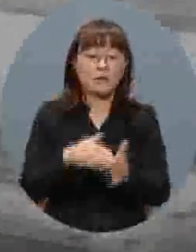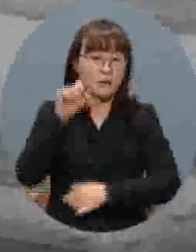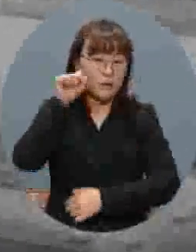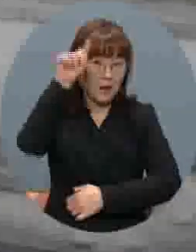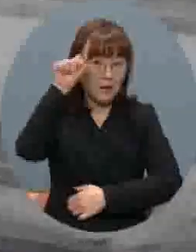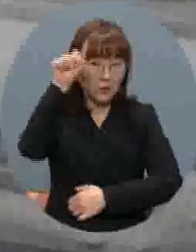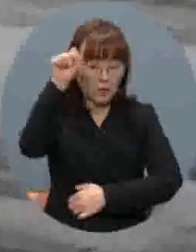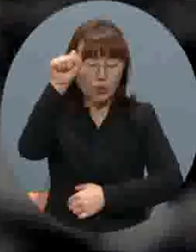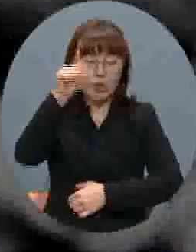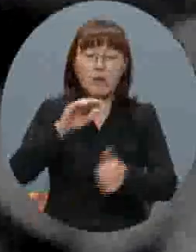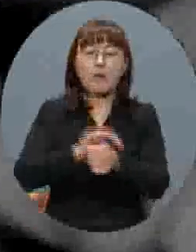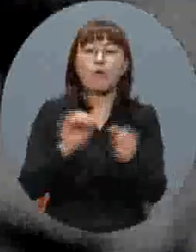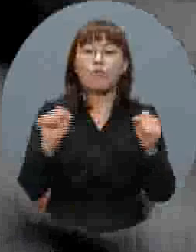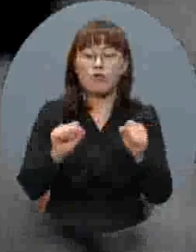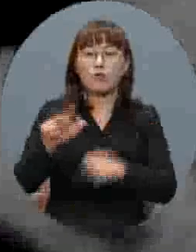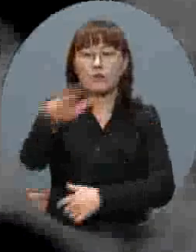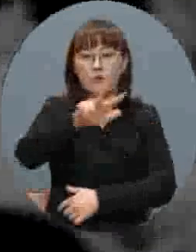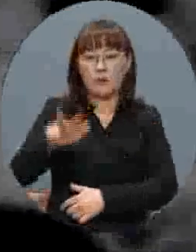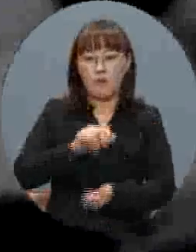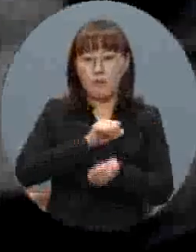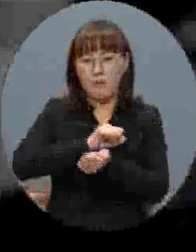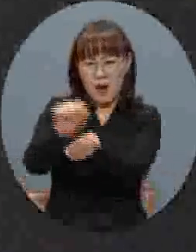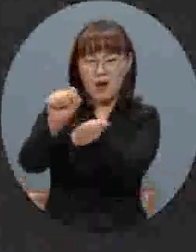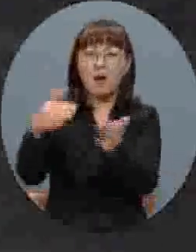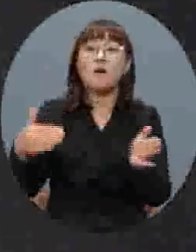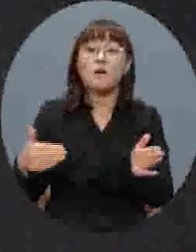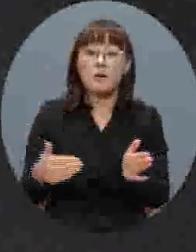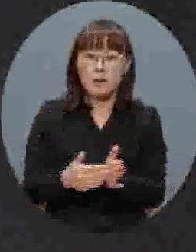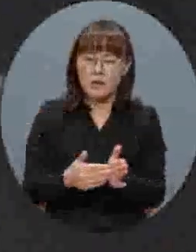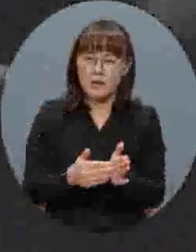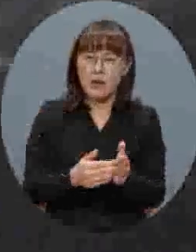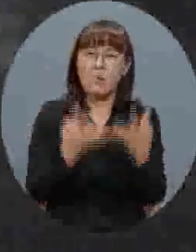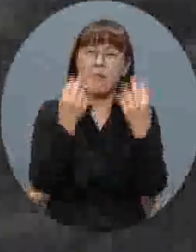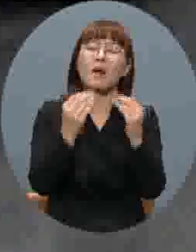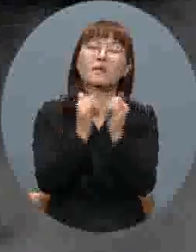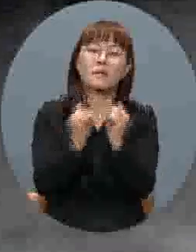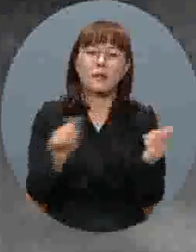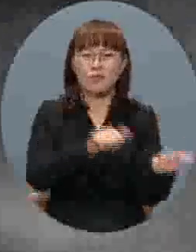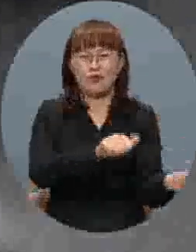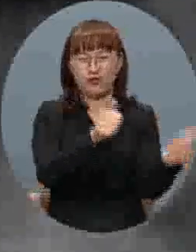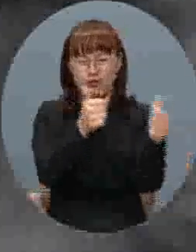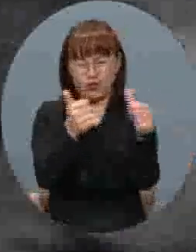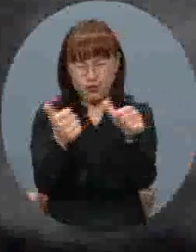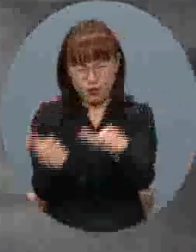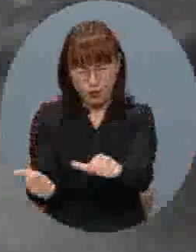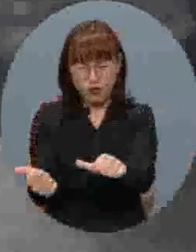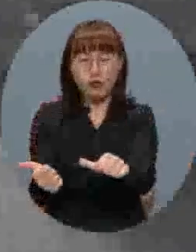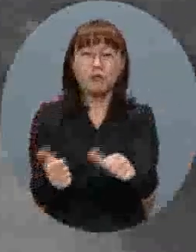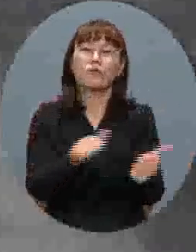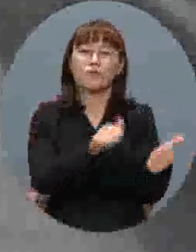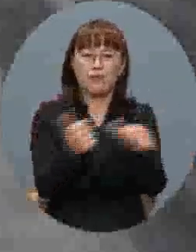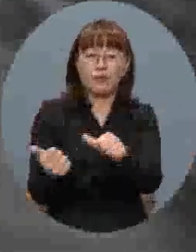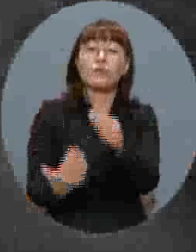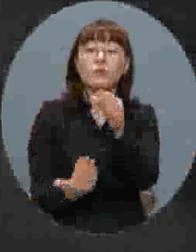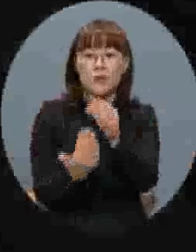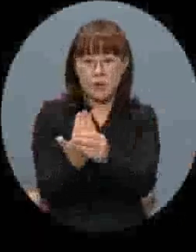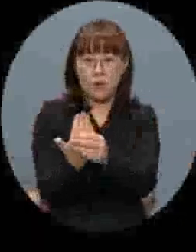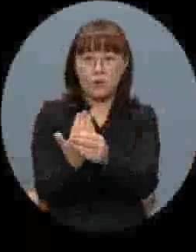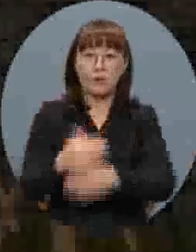시위는 인근 경북은 물론 전국으로 퍼져 최소 수백 명이 숨진 대규모 유혈 사태로 이어졌습니다.